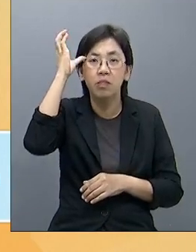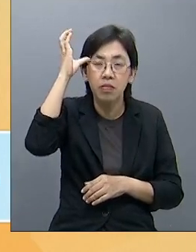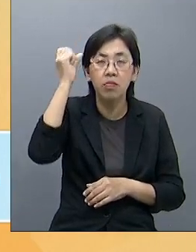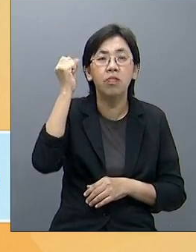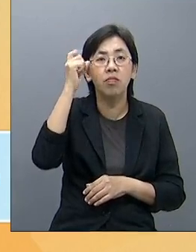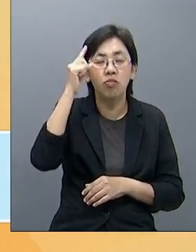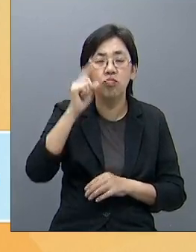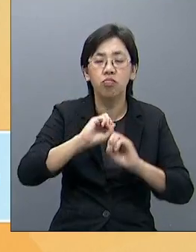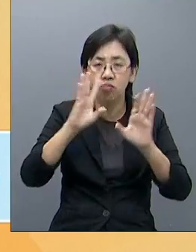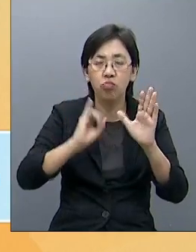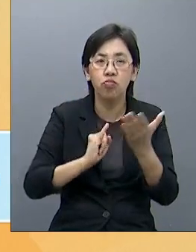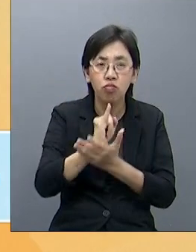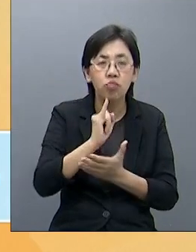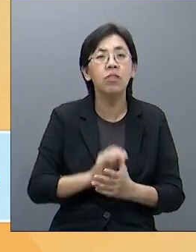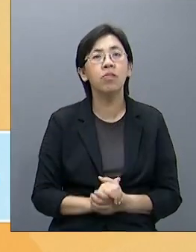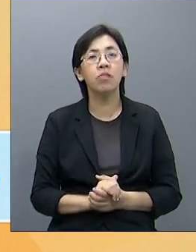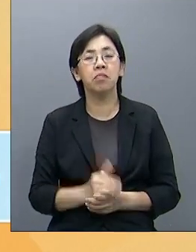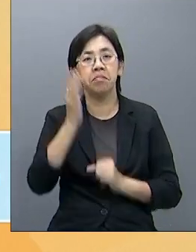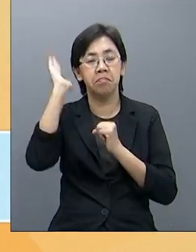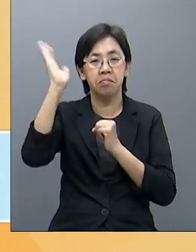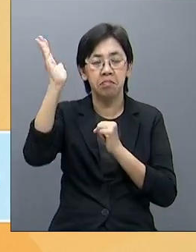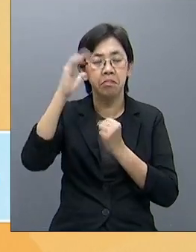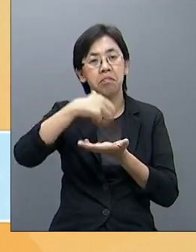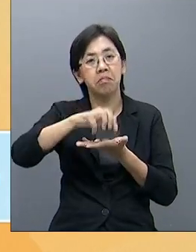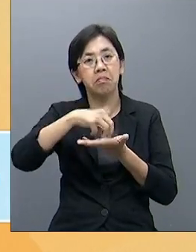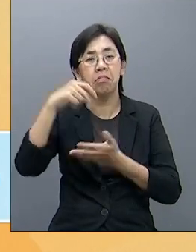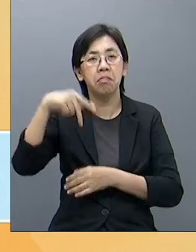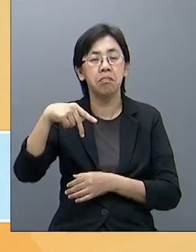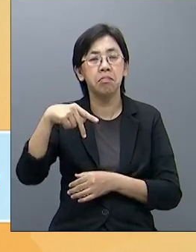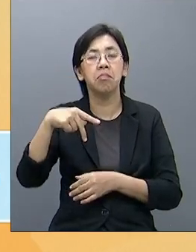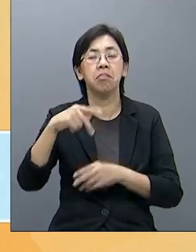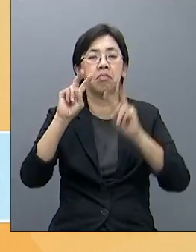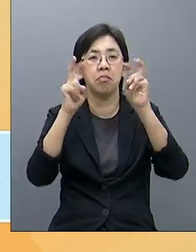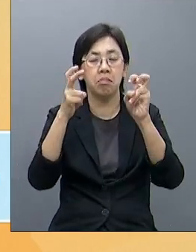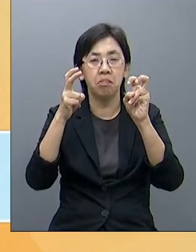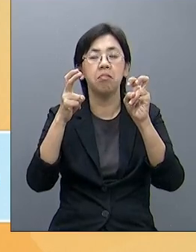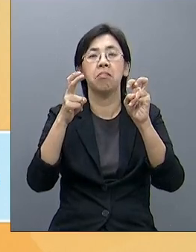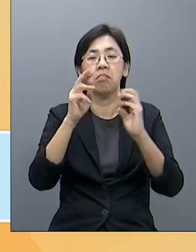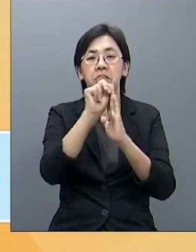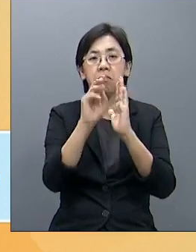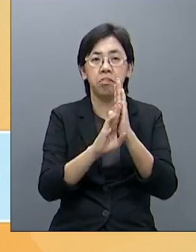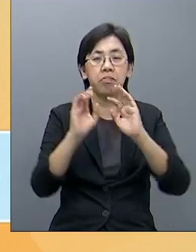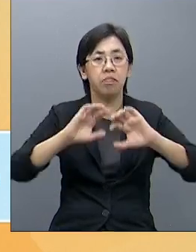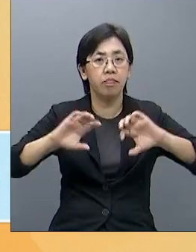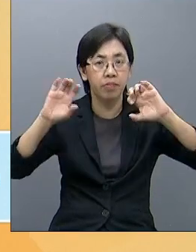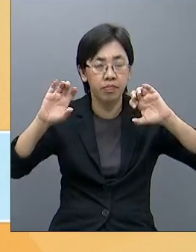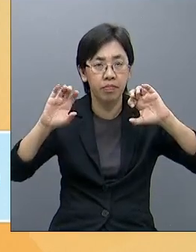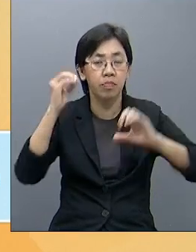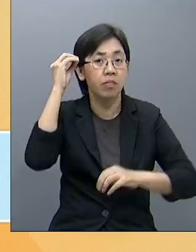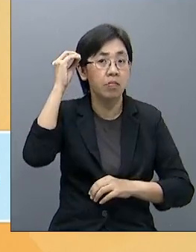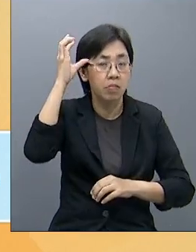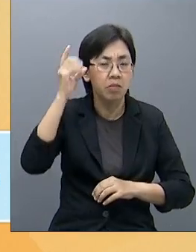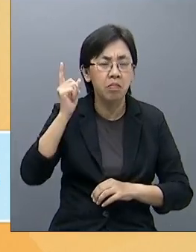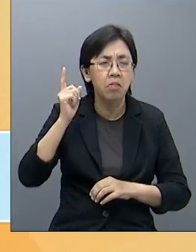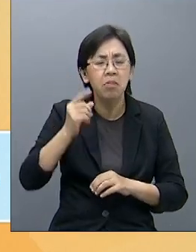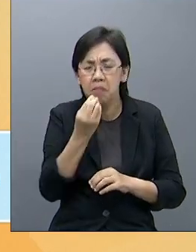จที่ถูกต้องมีวิทยากรมาบรยายพิเศษ เกี่วทเกี่ยวข้องกับนโยบายของทภาครก็ดีหรือความรู้ที่แท้จิ